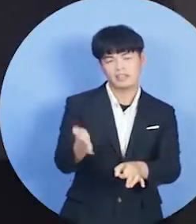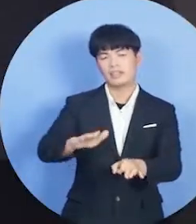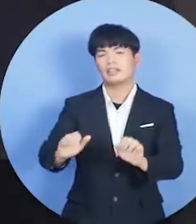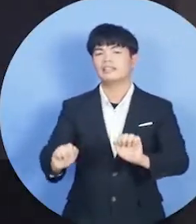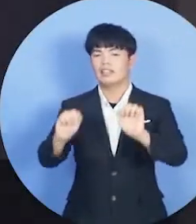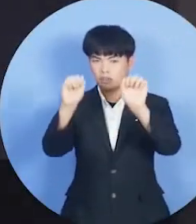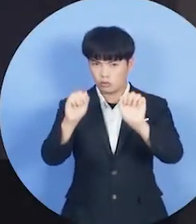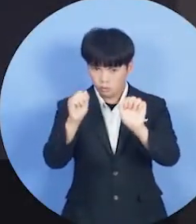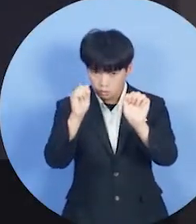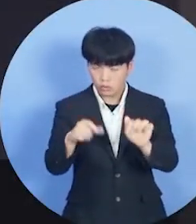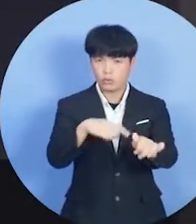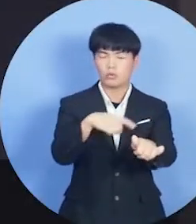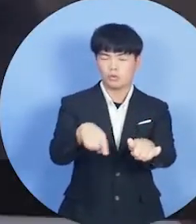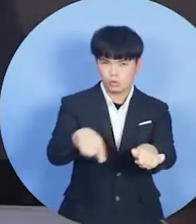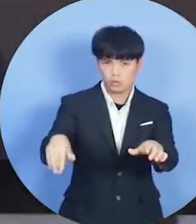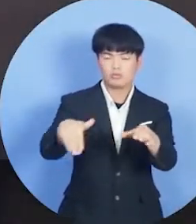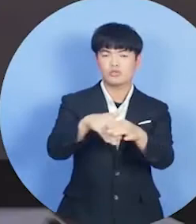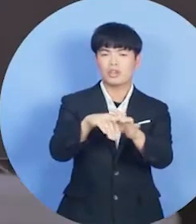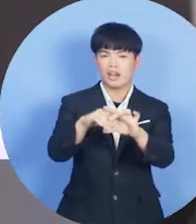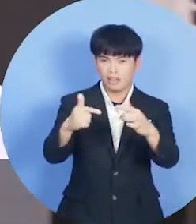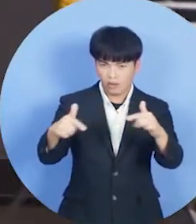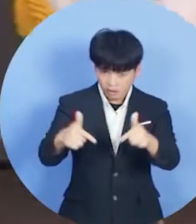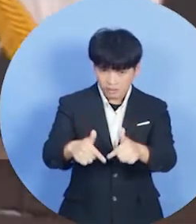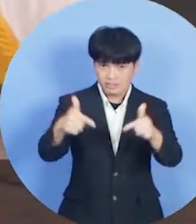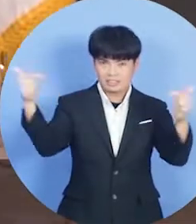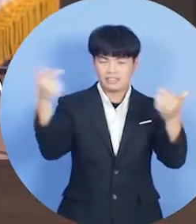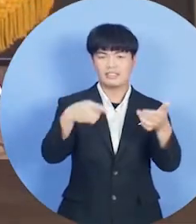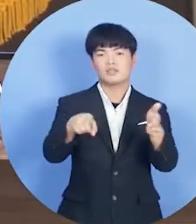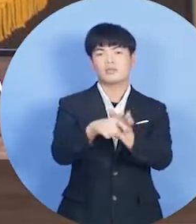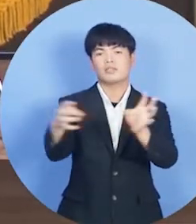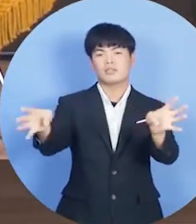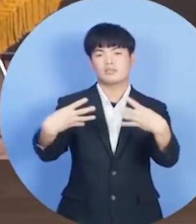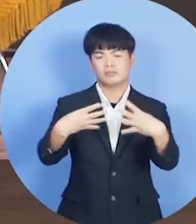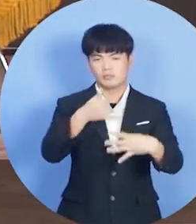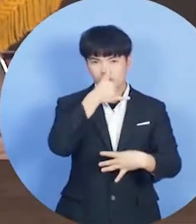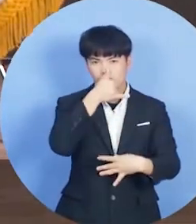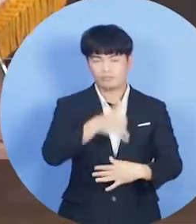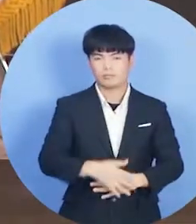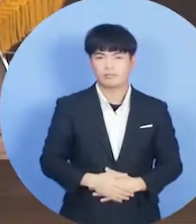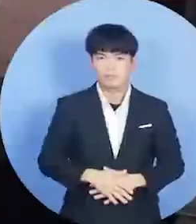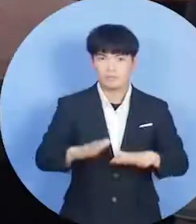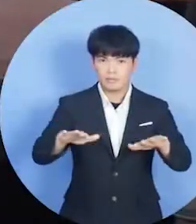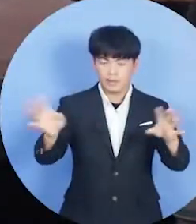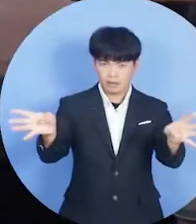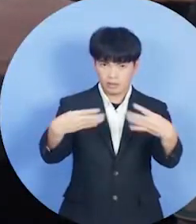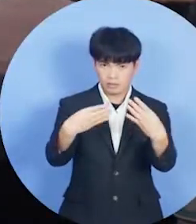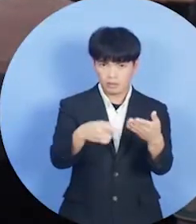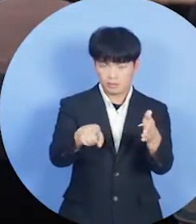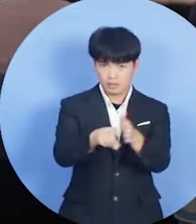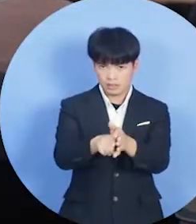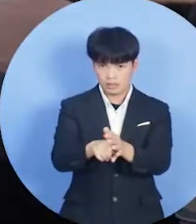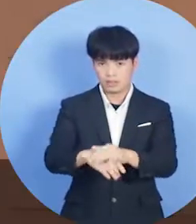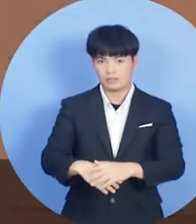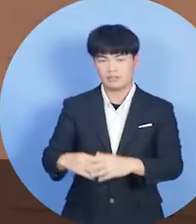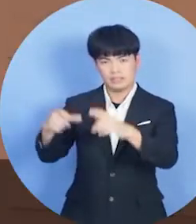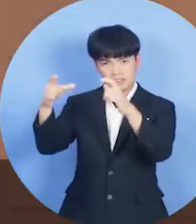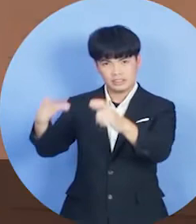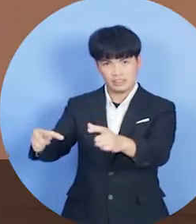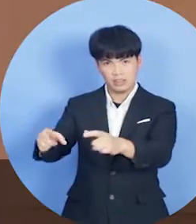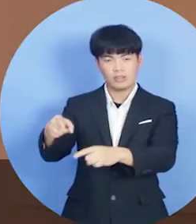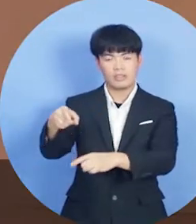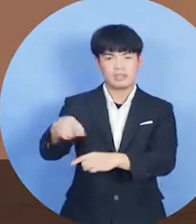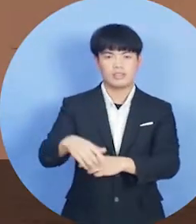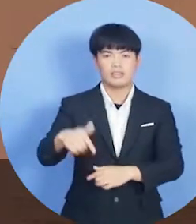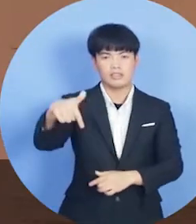체육, 의료, 교육, 문화 등 다양한 분야로 확대하기 위해 체결됐습니다. 이날 협정 체결을 위해 프린스